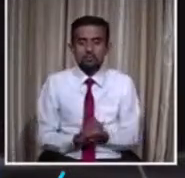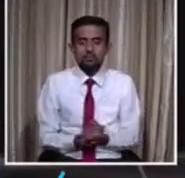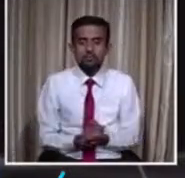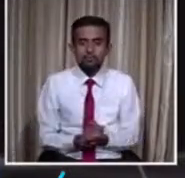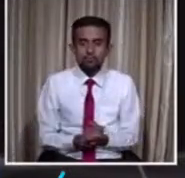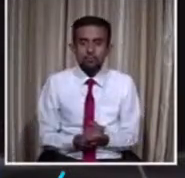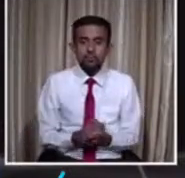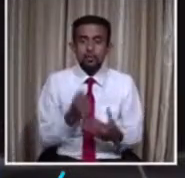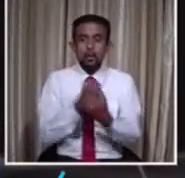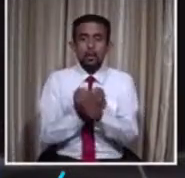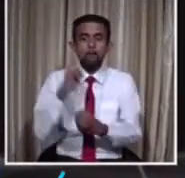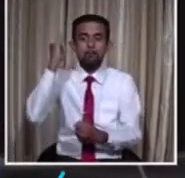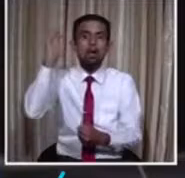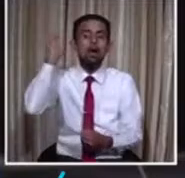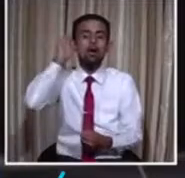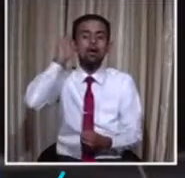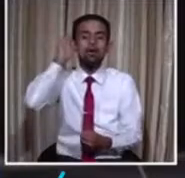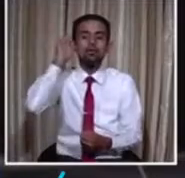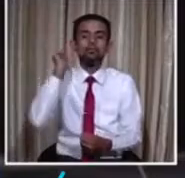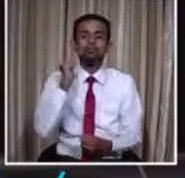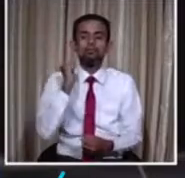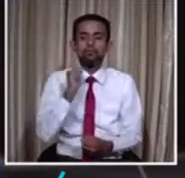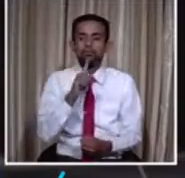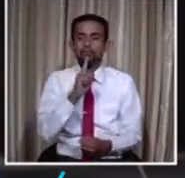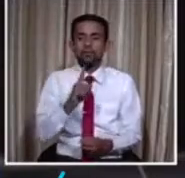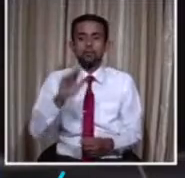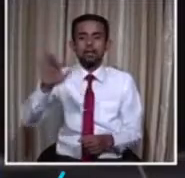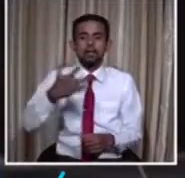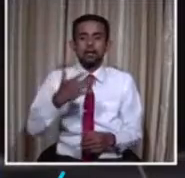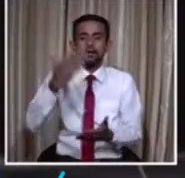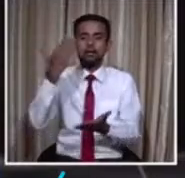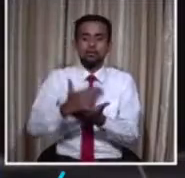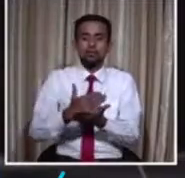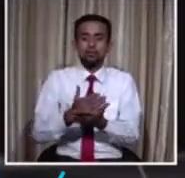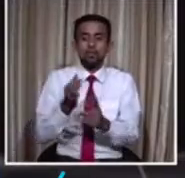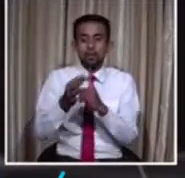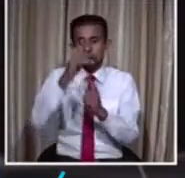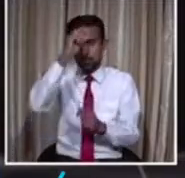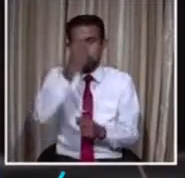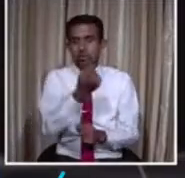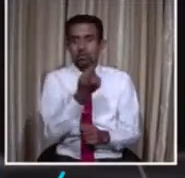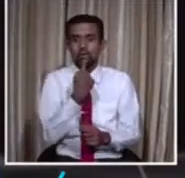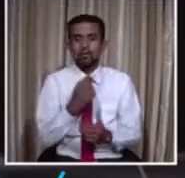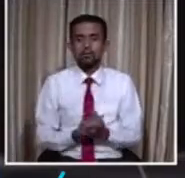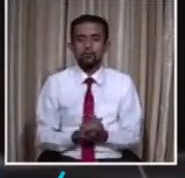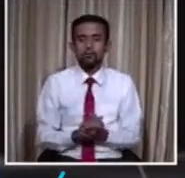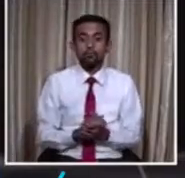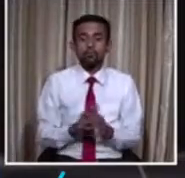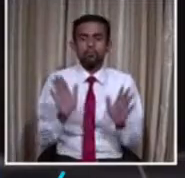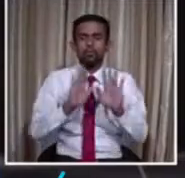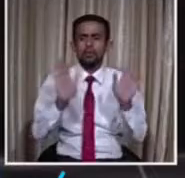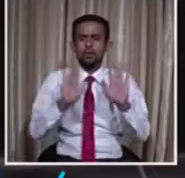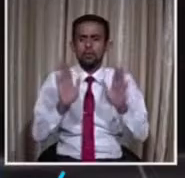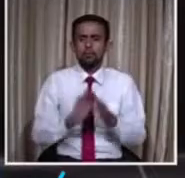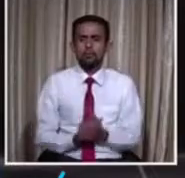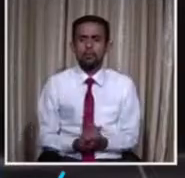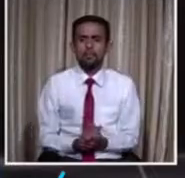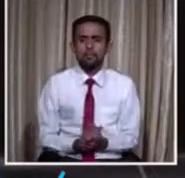ඔහුට පොලිස්පති අහනවා මොකද දැන් කරන්නේ මෙයා කියනවා මම එන්න දෙන්නේ නැහැ නවත්තුනවා මට ප්‍රෙසිඩන්ට් කෙන් ඕඩරයක් ආවා. ඕවා කරන්න යන්න එපා.